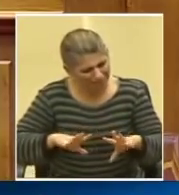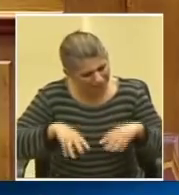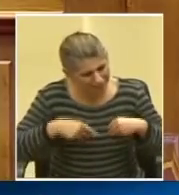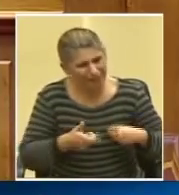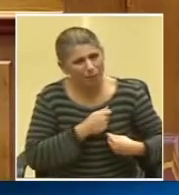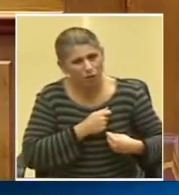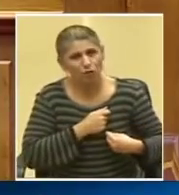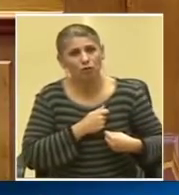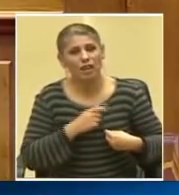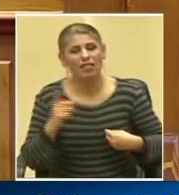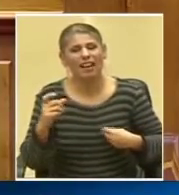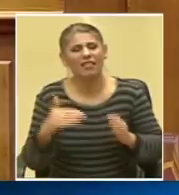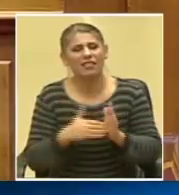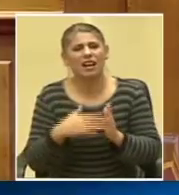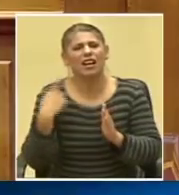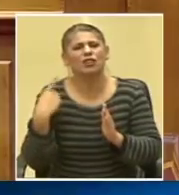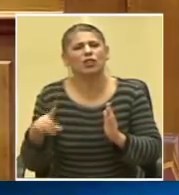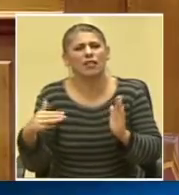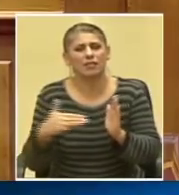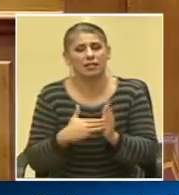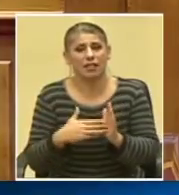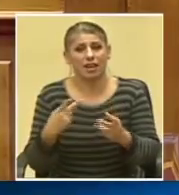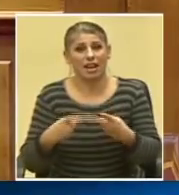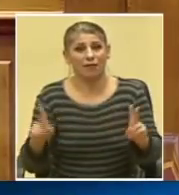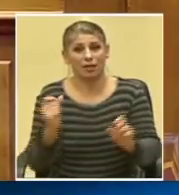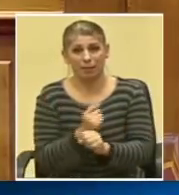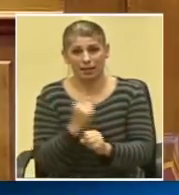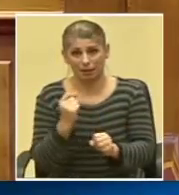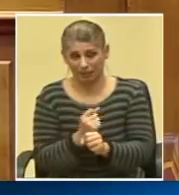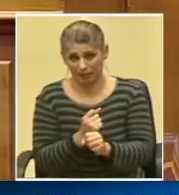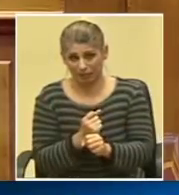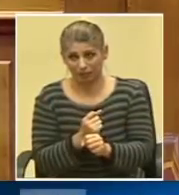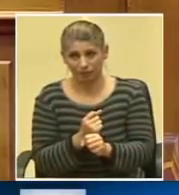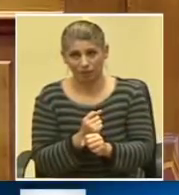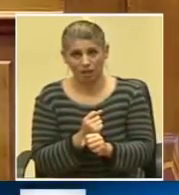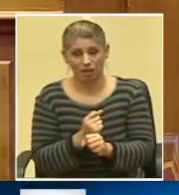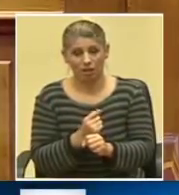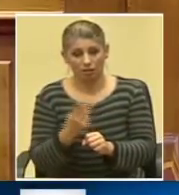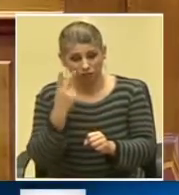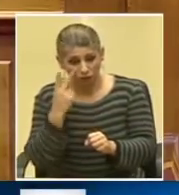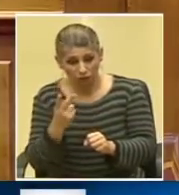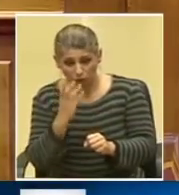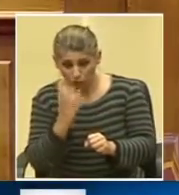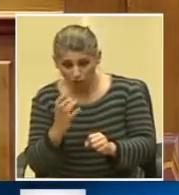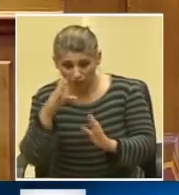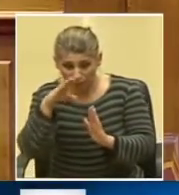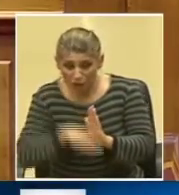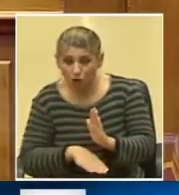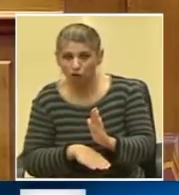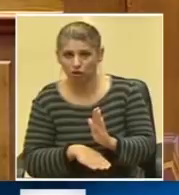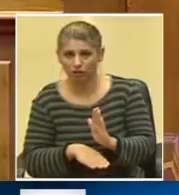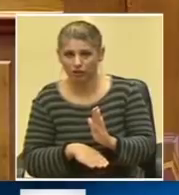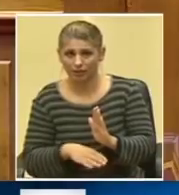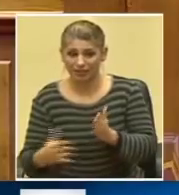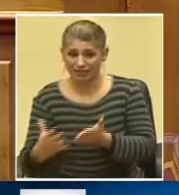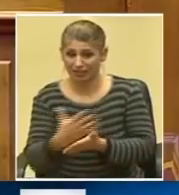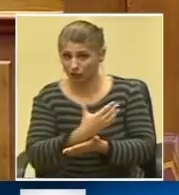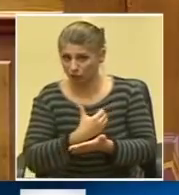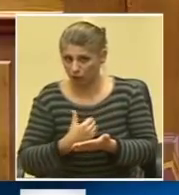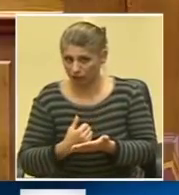δεκάδες χιλιάδες, εκατοντάδες χιλιάδες ελεύθεροι επαγγελματίες δούνε σοβαρές μειώσεις στις εισφορές